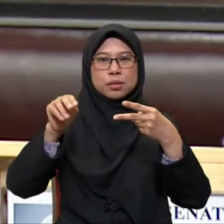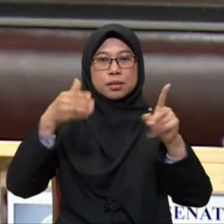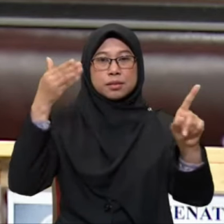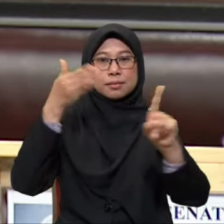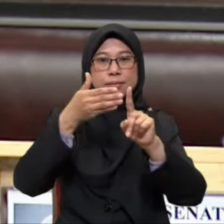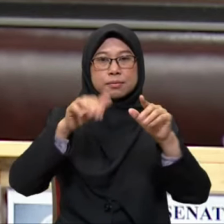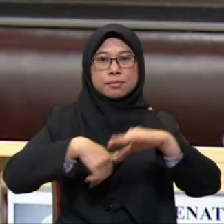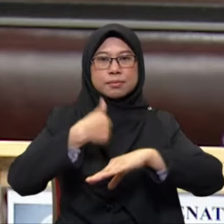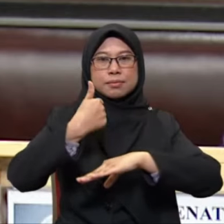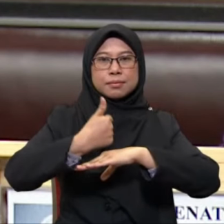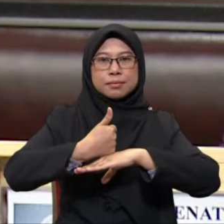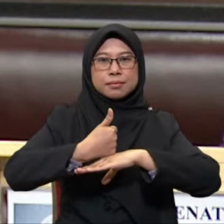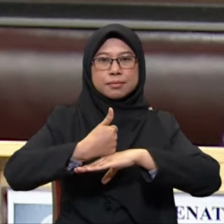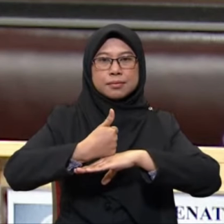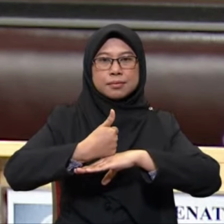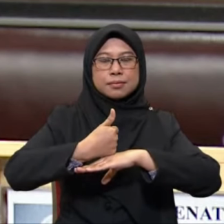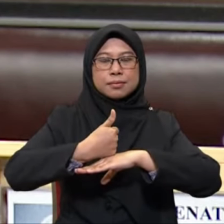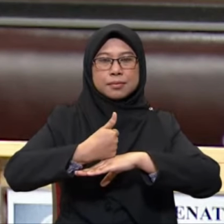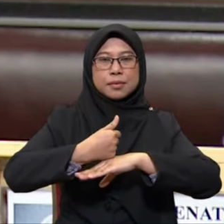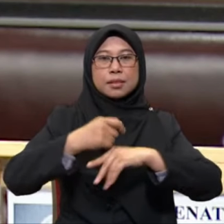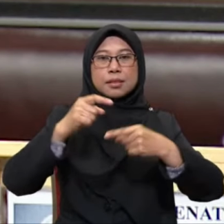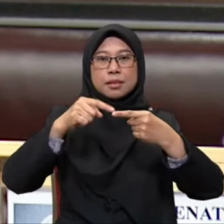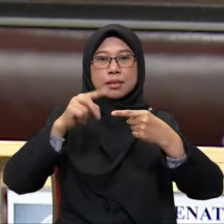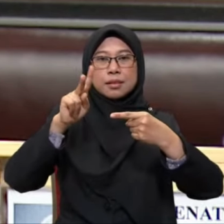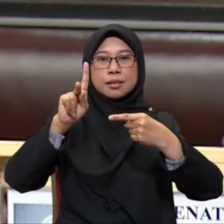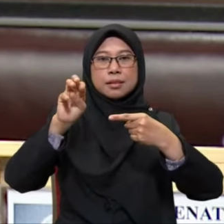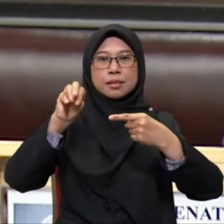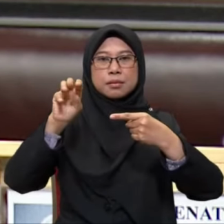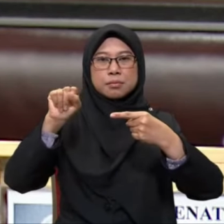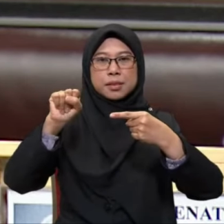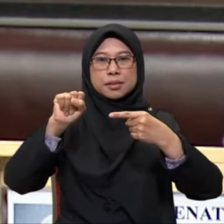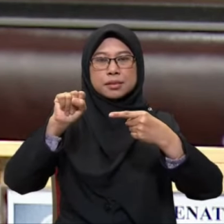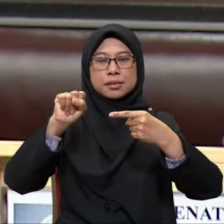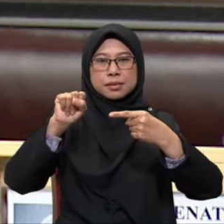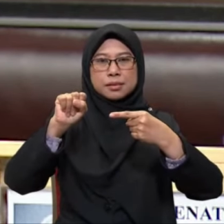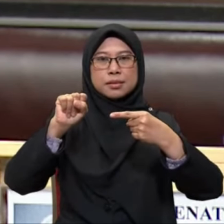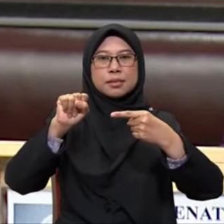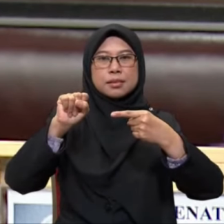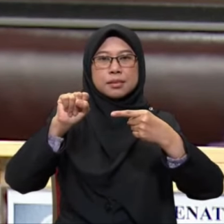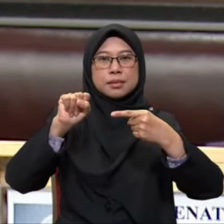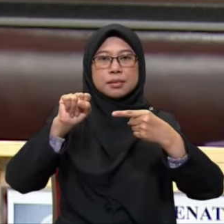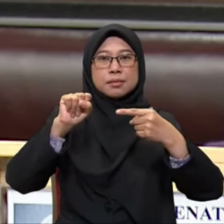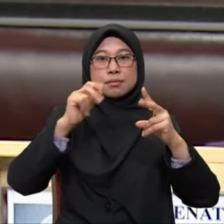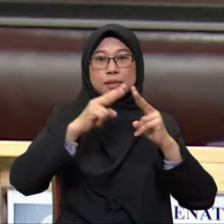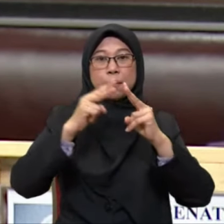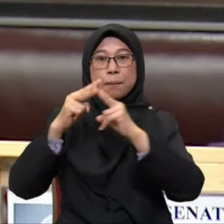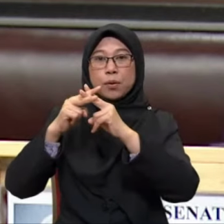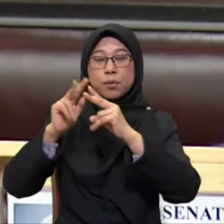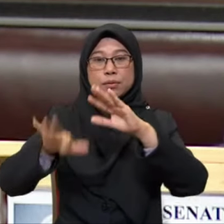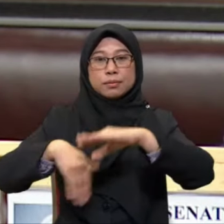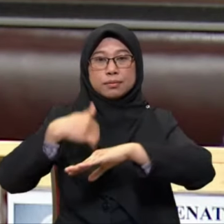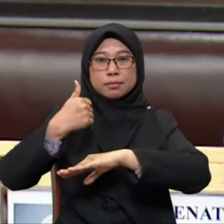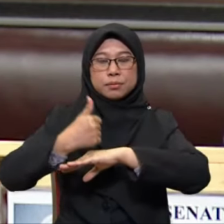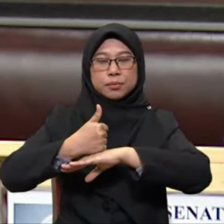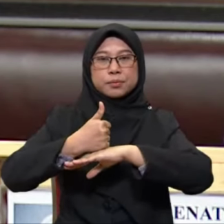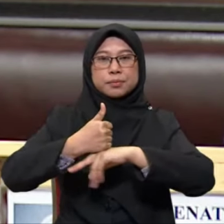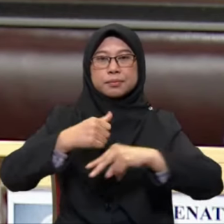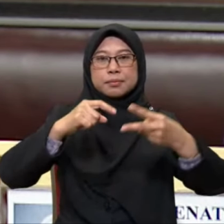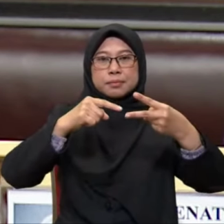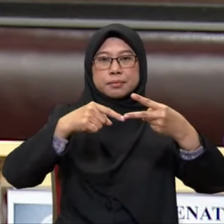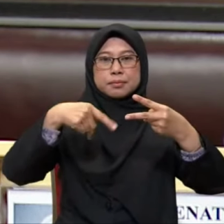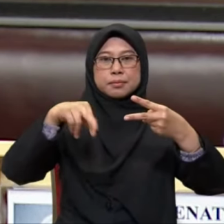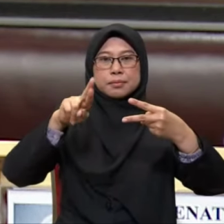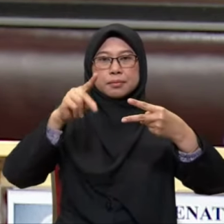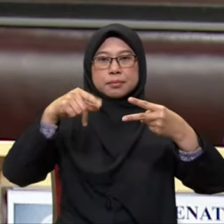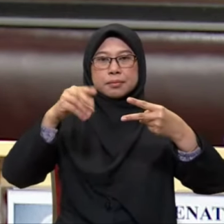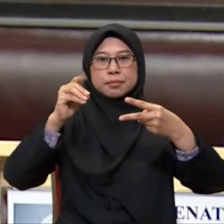penubuhan. Tabika kemas ditubuhkan di luar bandar, manakala tabika